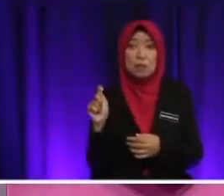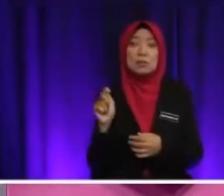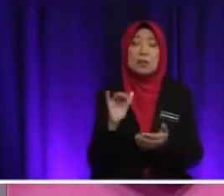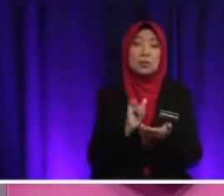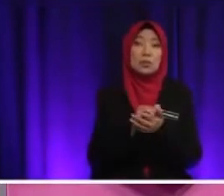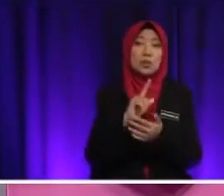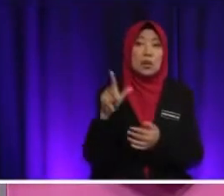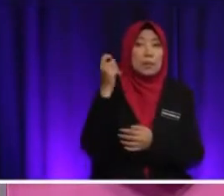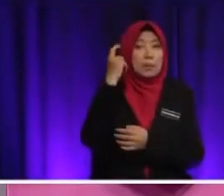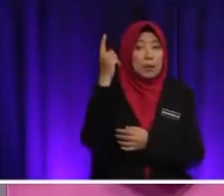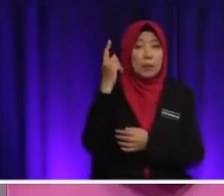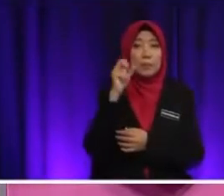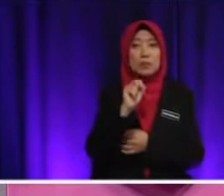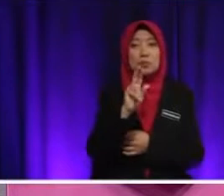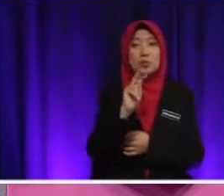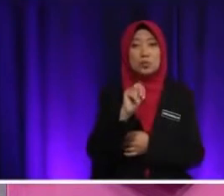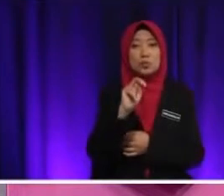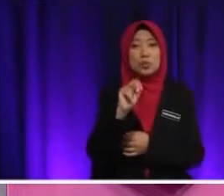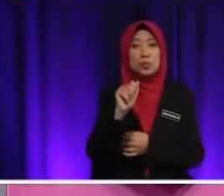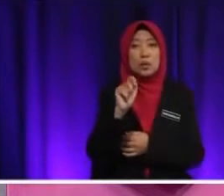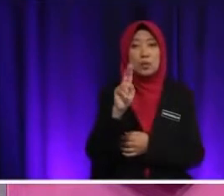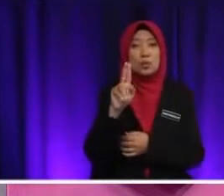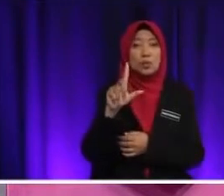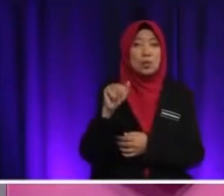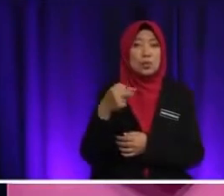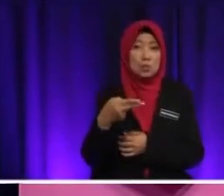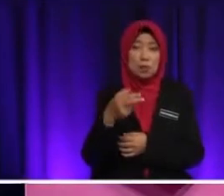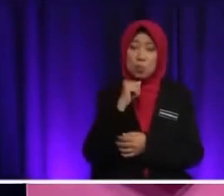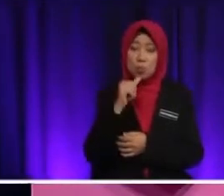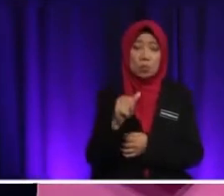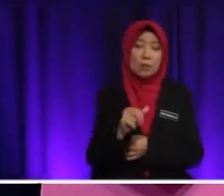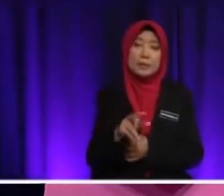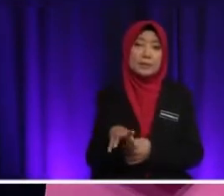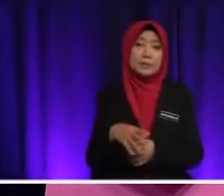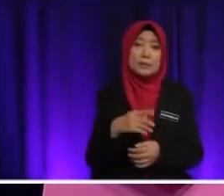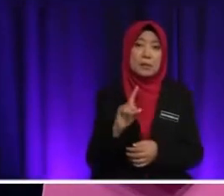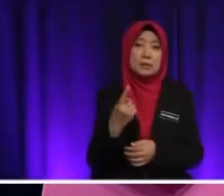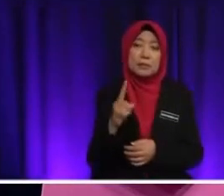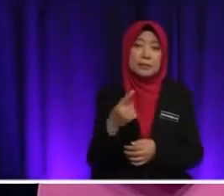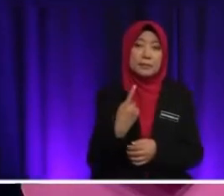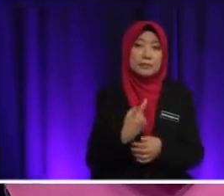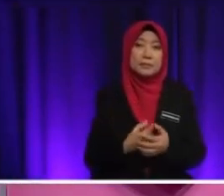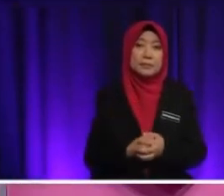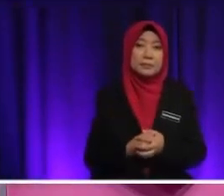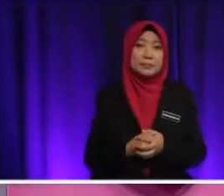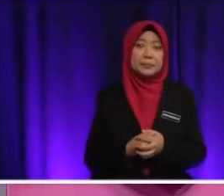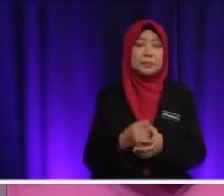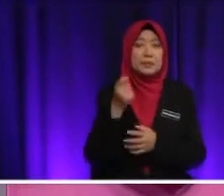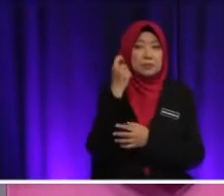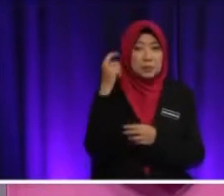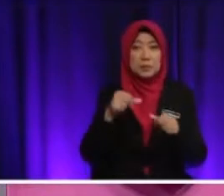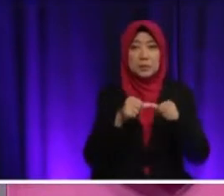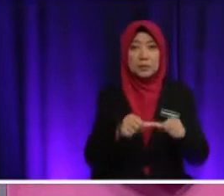sunnatullah. Bukannya serah diri saja kan. Okey. Yeah. Yang ketiga, menerima ketetapan